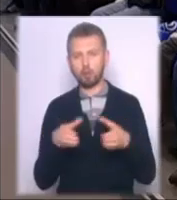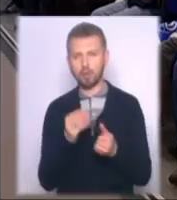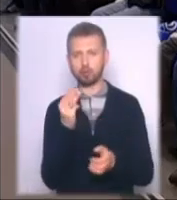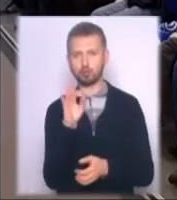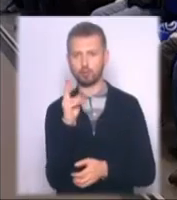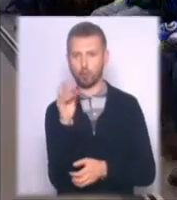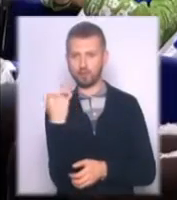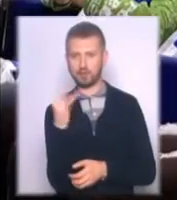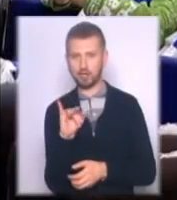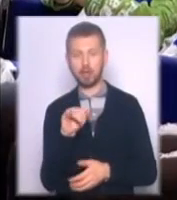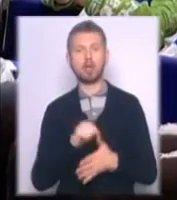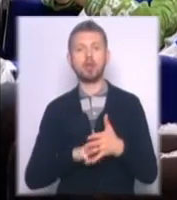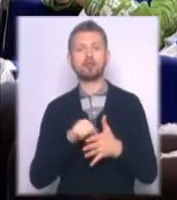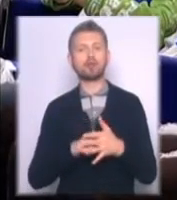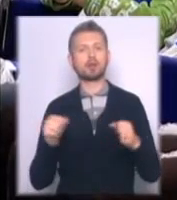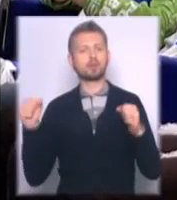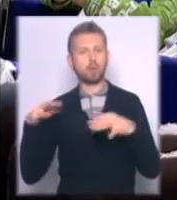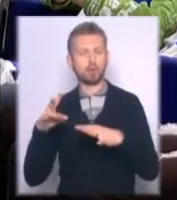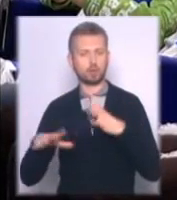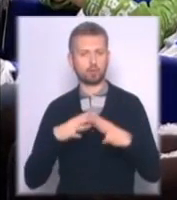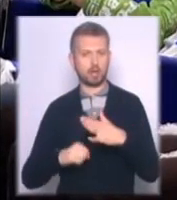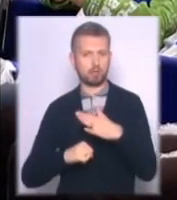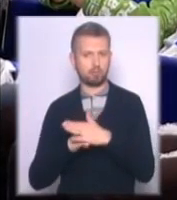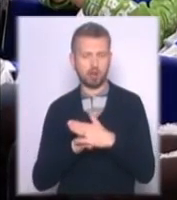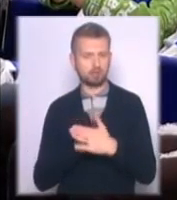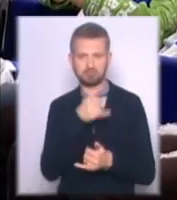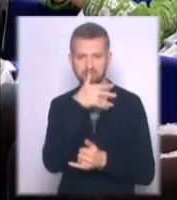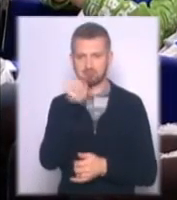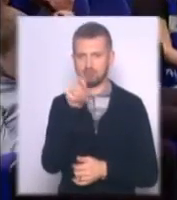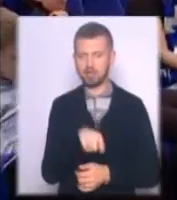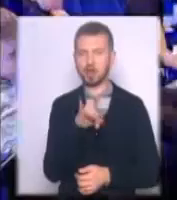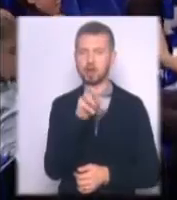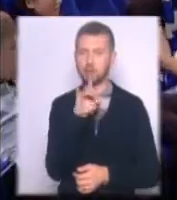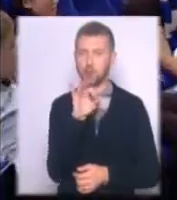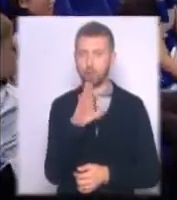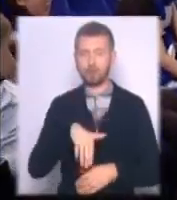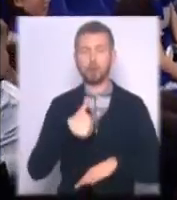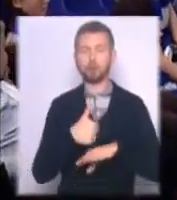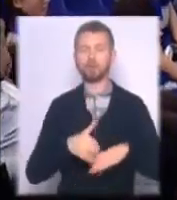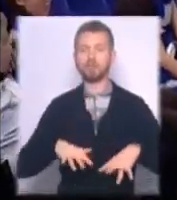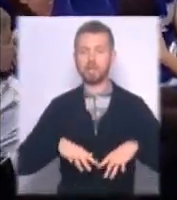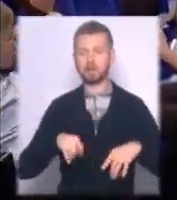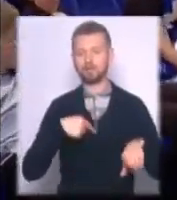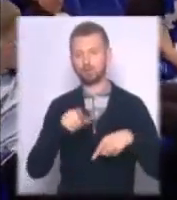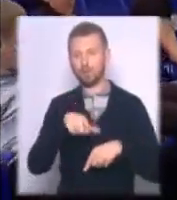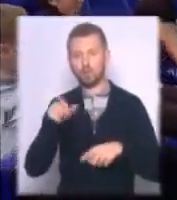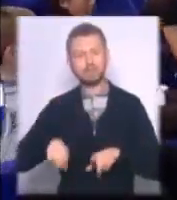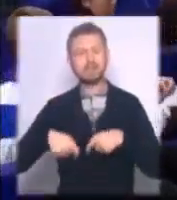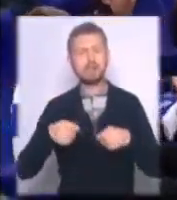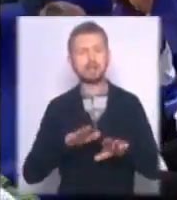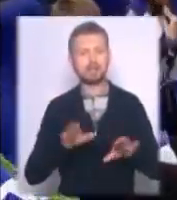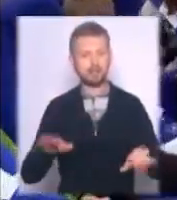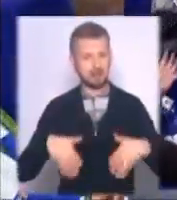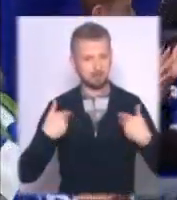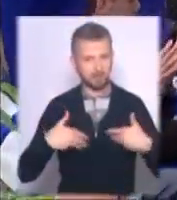Шовковський. Через збори на тренувальній базі на зустріч не зміг приїхати Сергій Ребров. Головний тренер та футболісти передали дітям привіти